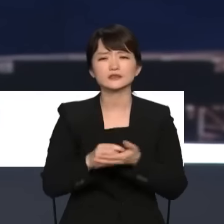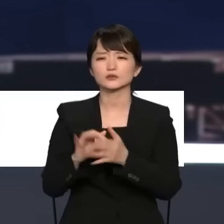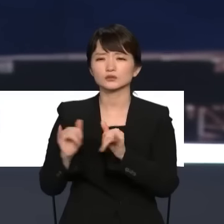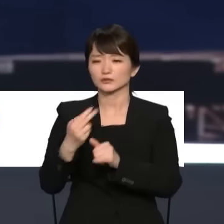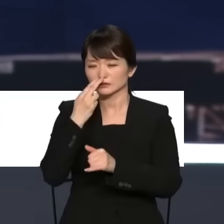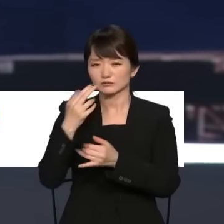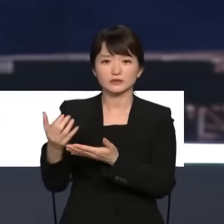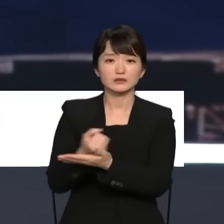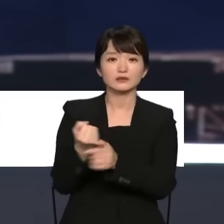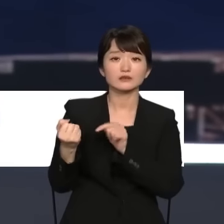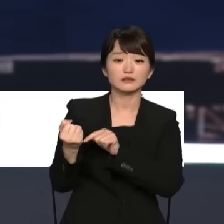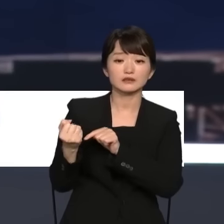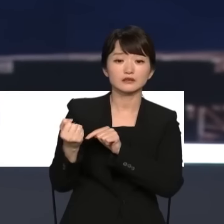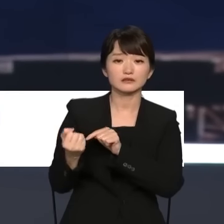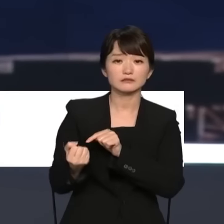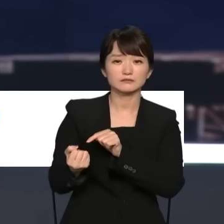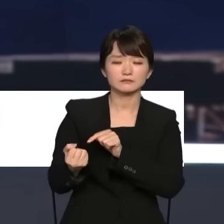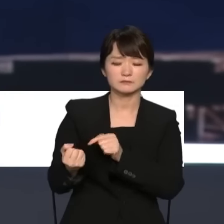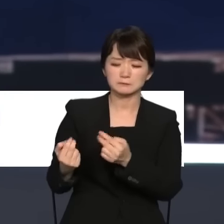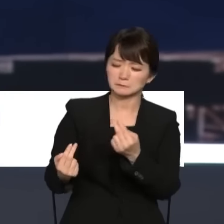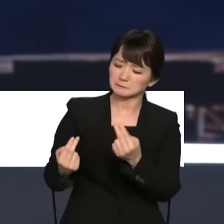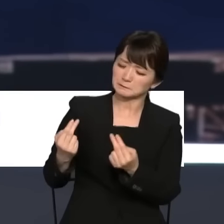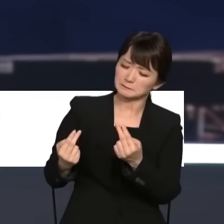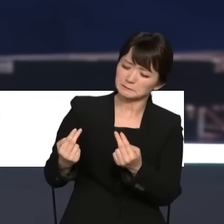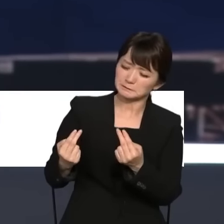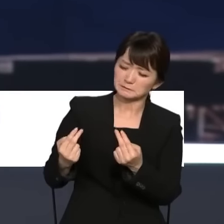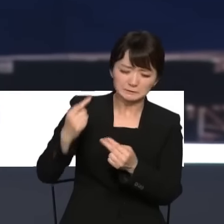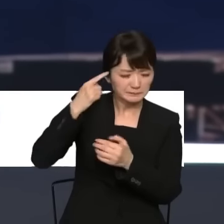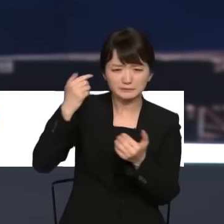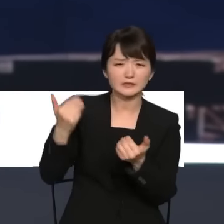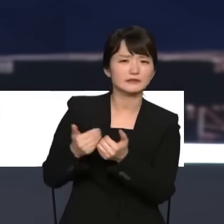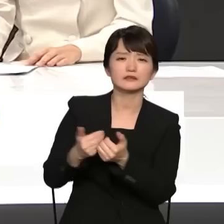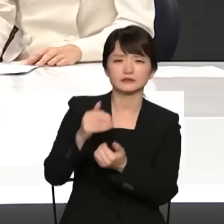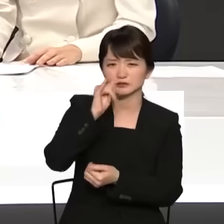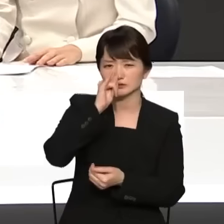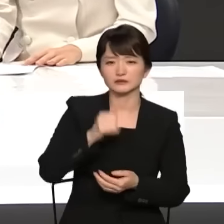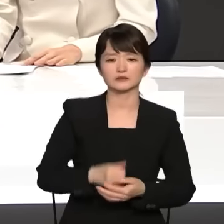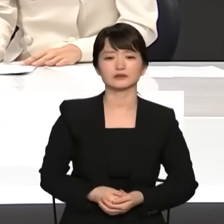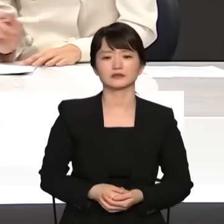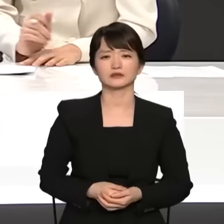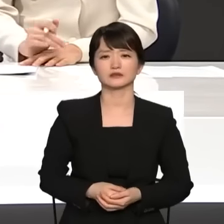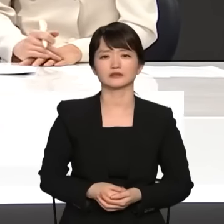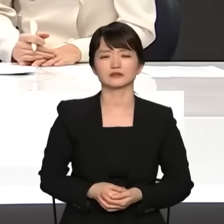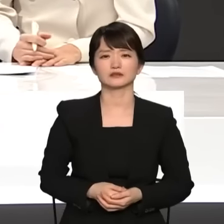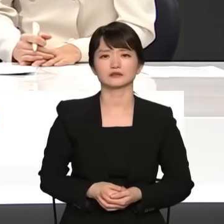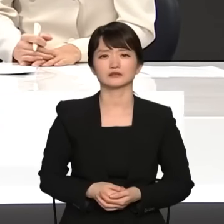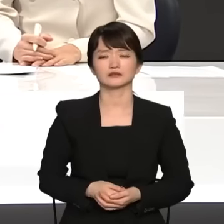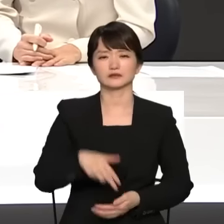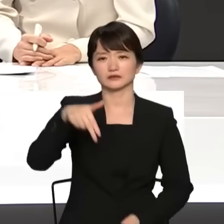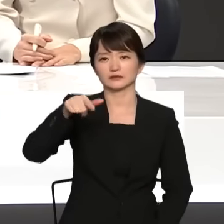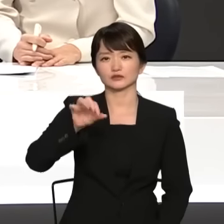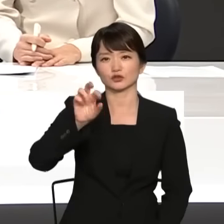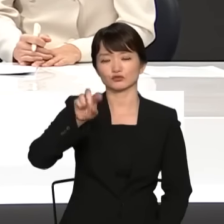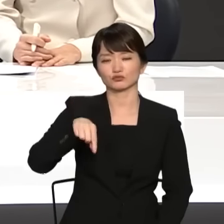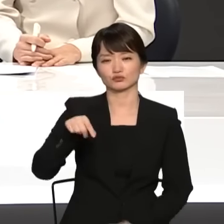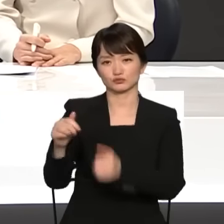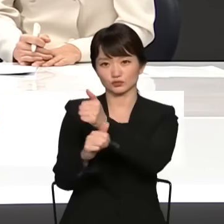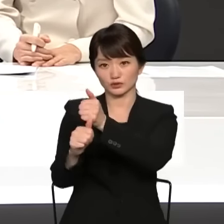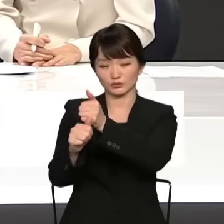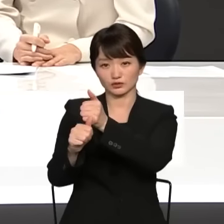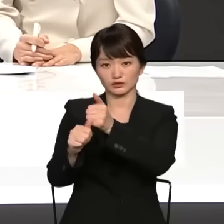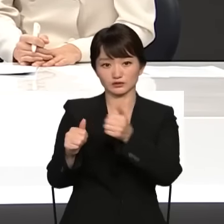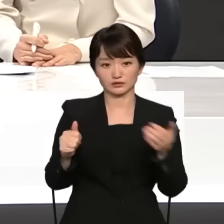담보로 저울질하고 있으며 반대하고 있는 상황이고 정무위원회에서 현재 10개월 동안